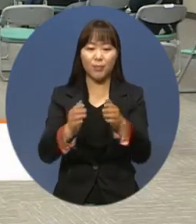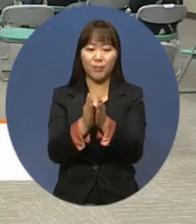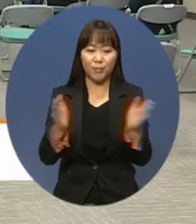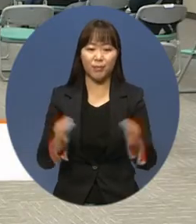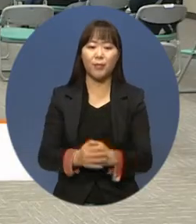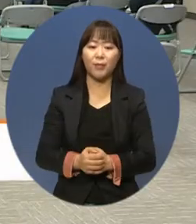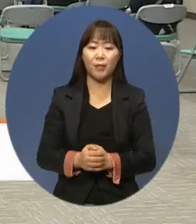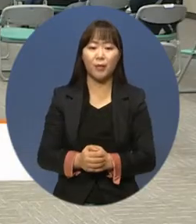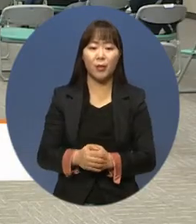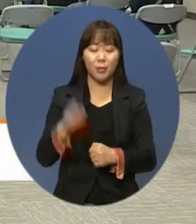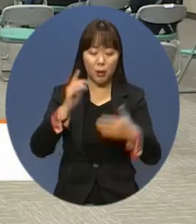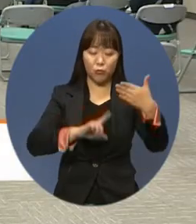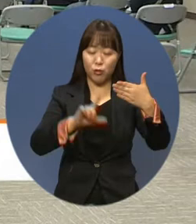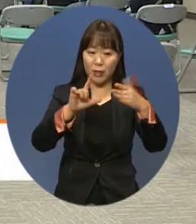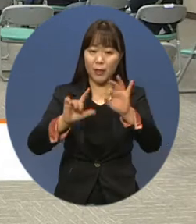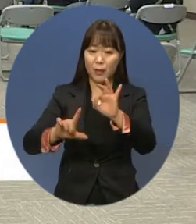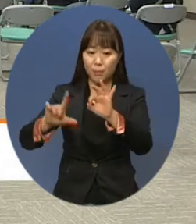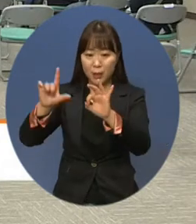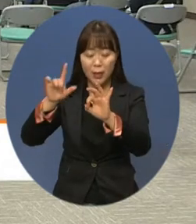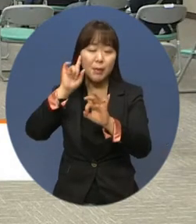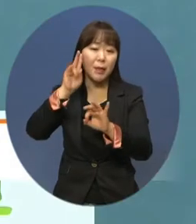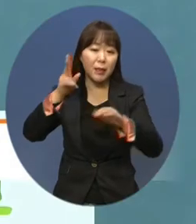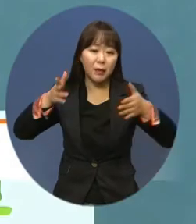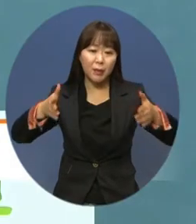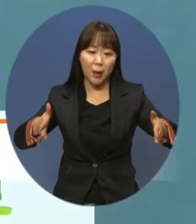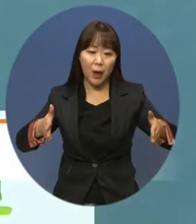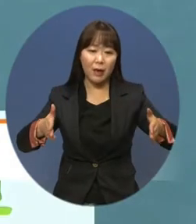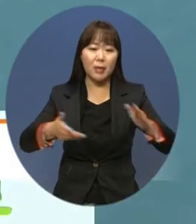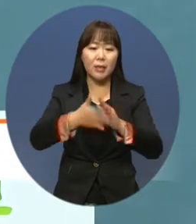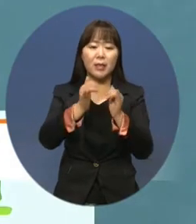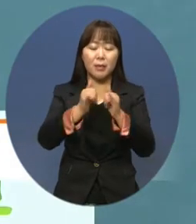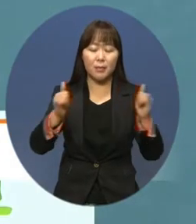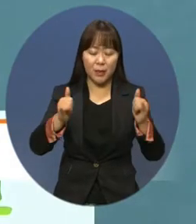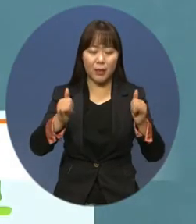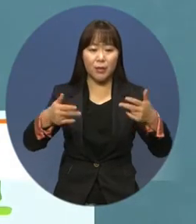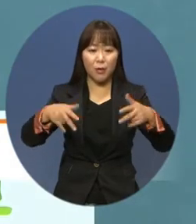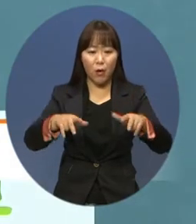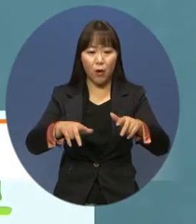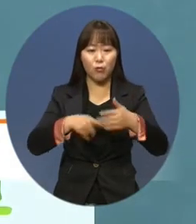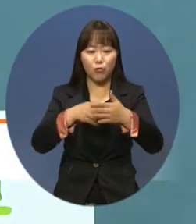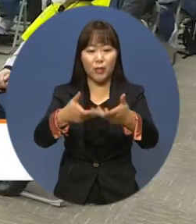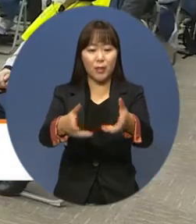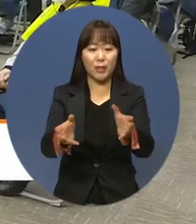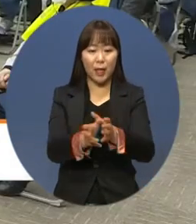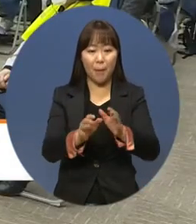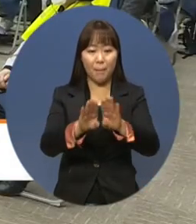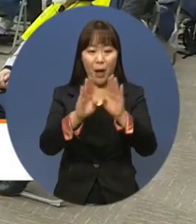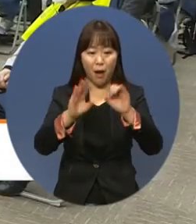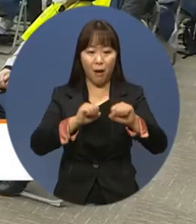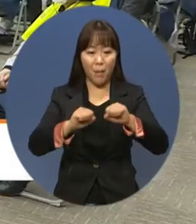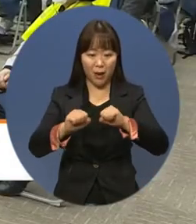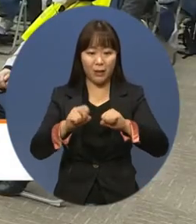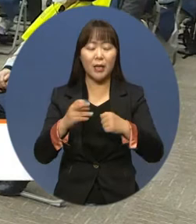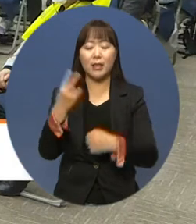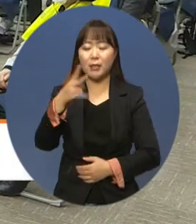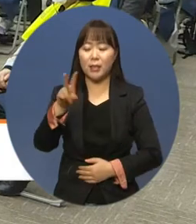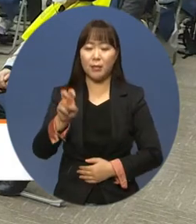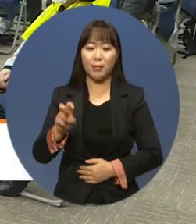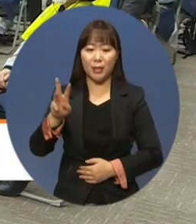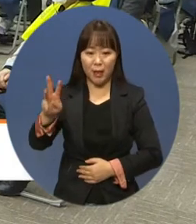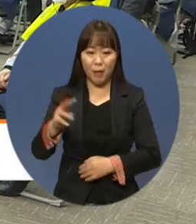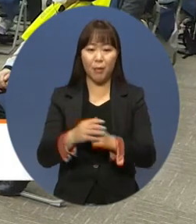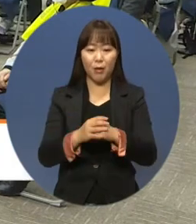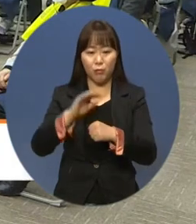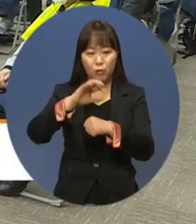순천시는 지난 9일과 10일 이틀간 시민 정원 추진단 발대식을 갖고 2013 순천만 국제정원박람회